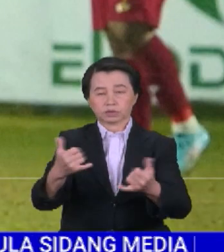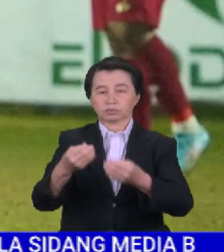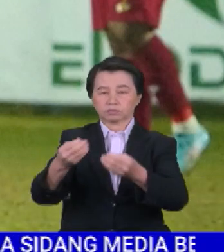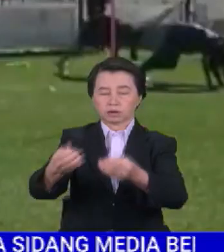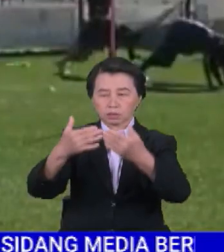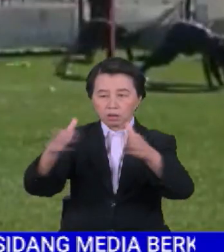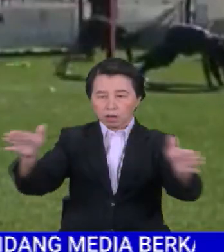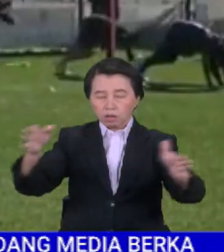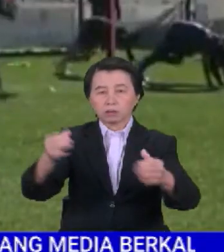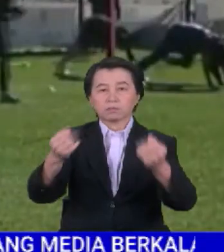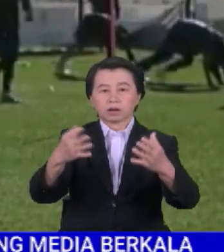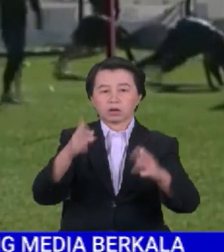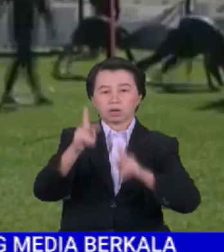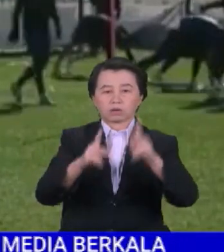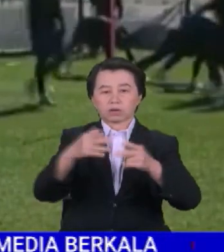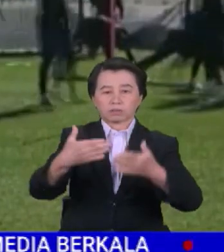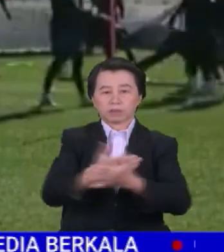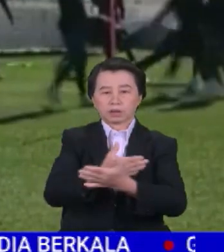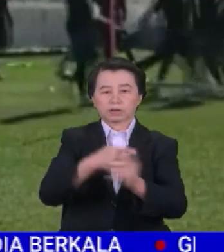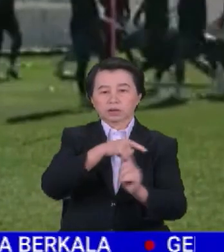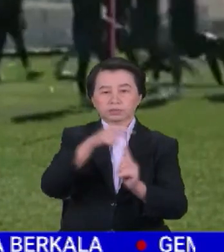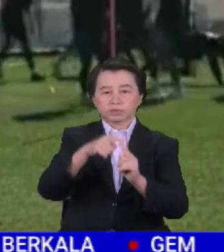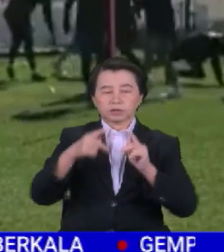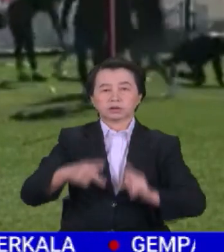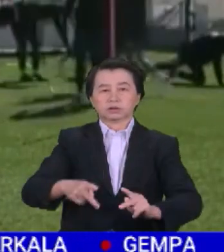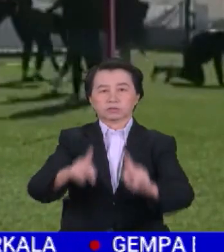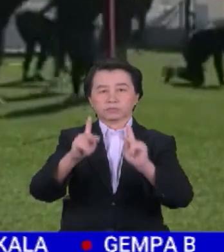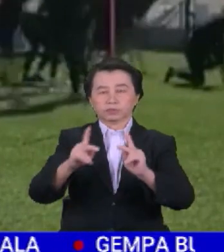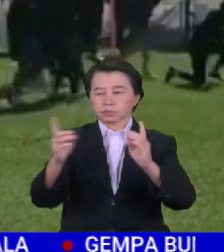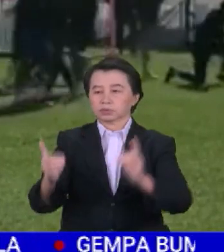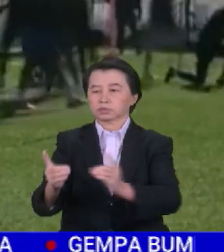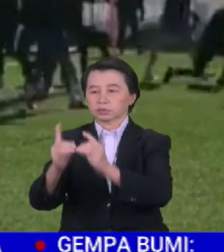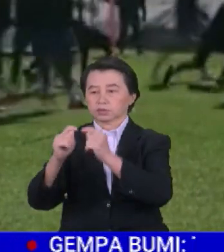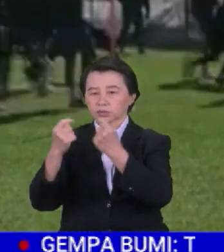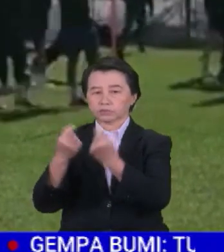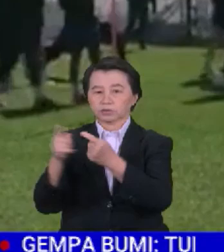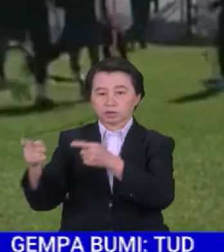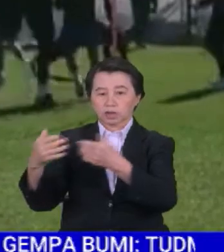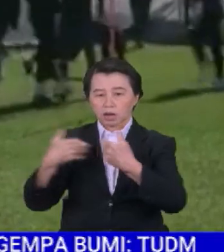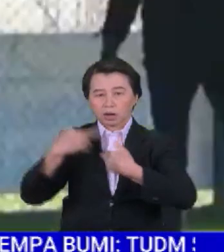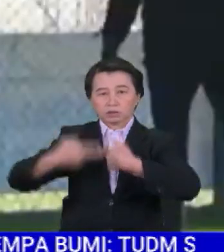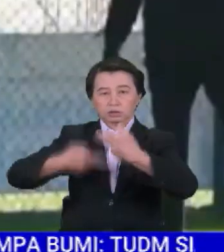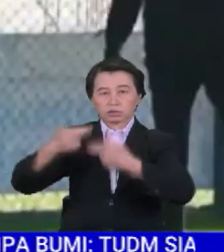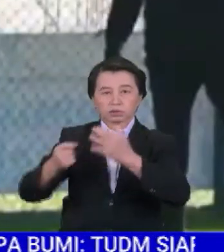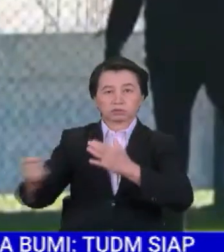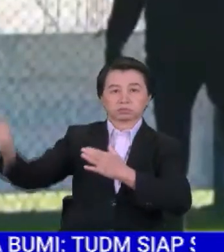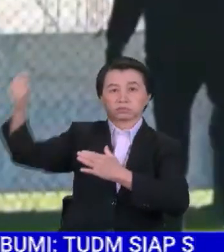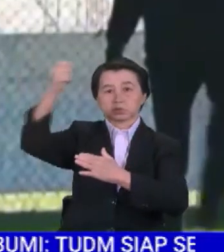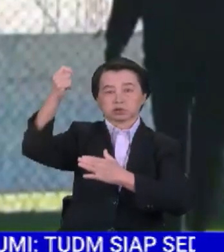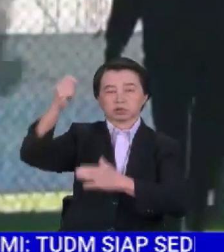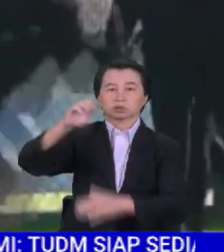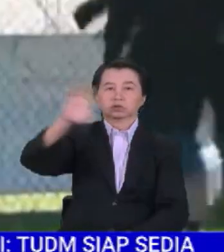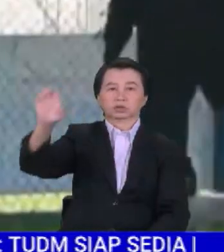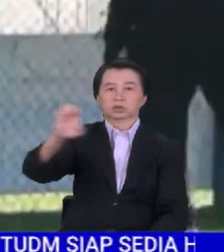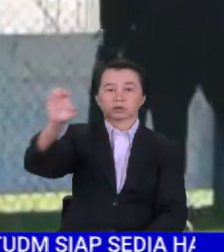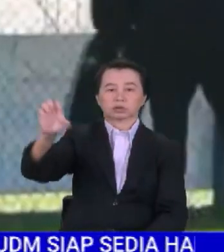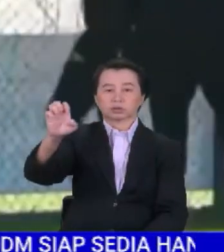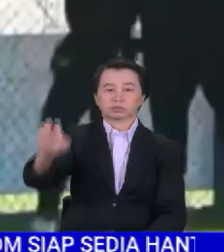memberi pendedahan buat ramai muka baru apabila berpeluang bertemu dengan pasukan yang mempunyai ranking lebih tinggi di Eropah.